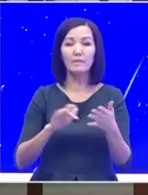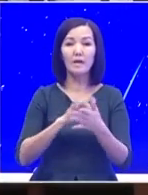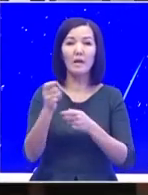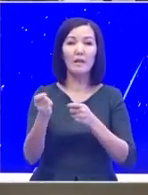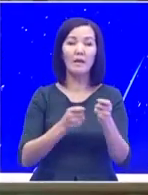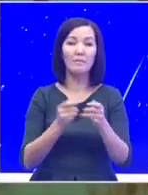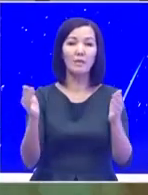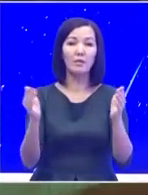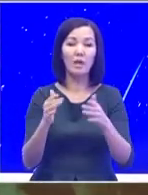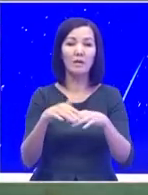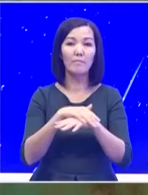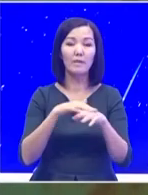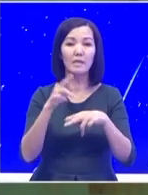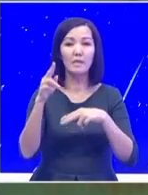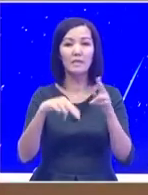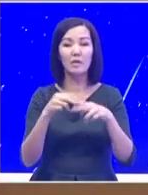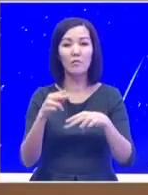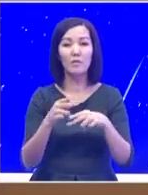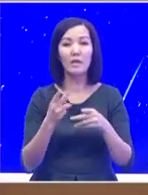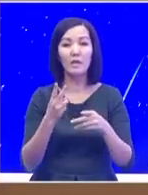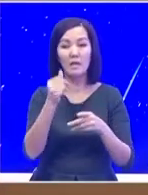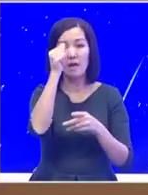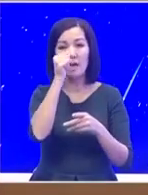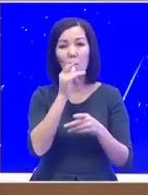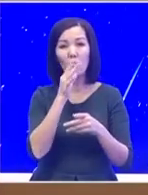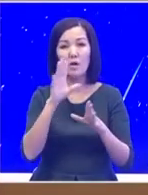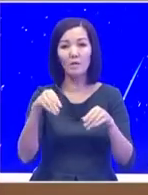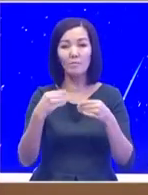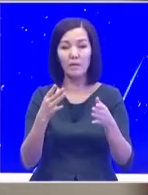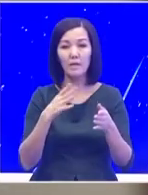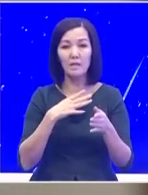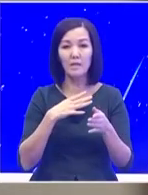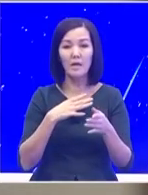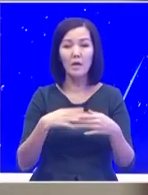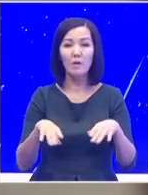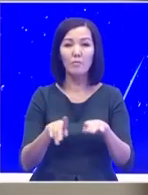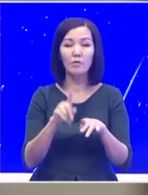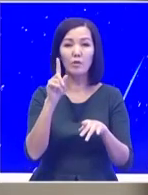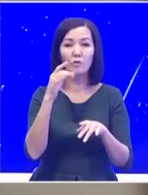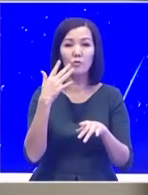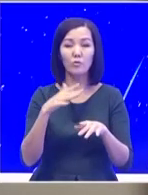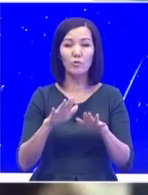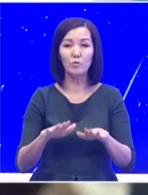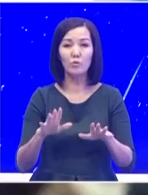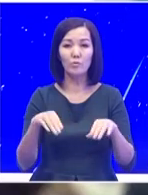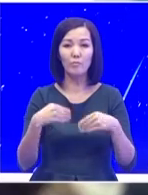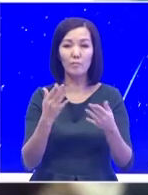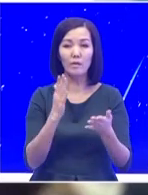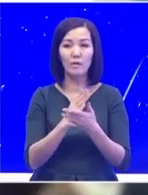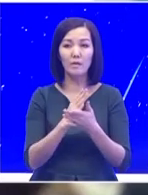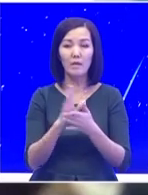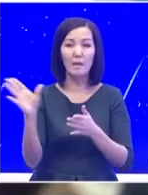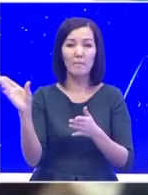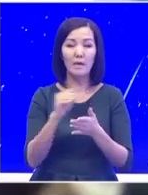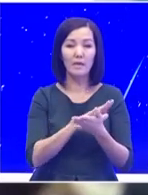шағын базарды талапқа сай салуға екі ай уақыт берді. Мамандардың айтуынша мұнда 130 орын қарастырылған. Барлығын